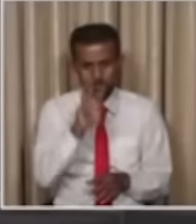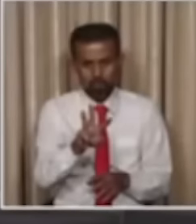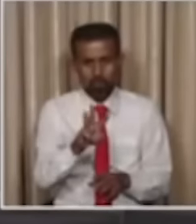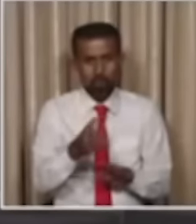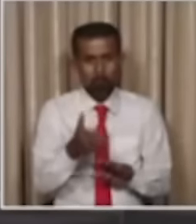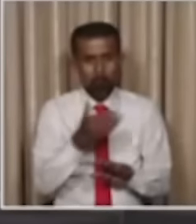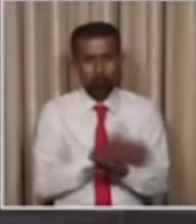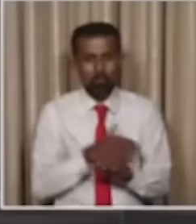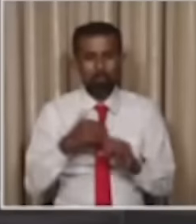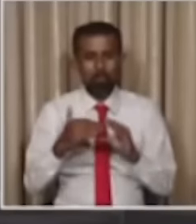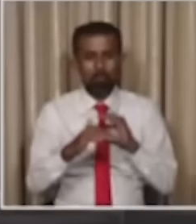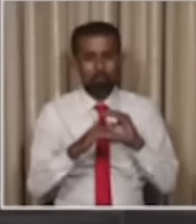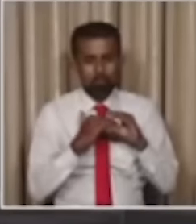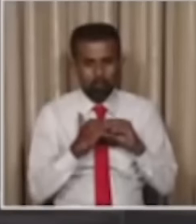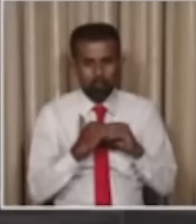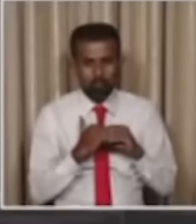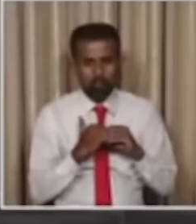ඉස්සලා මට ලිපියක් එව්වා.